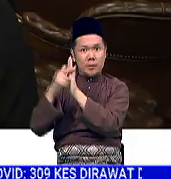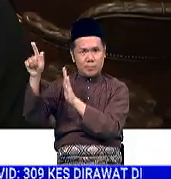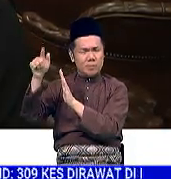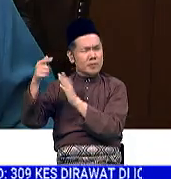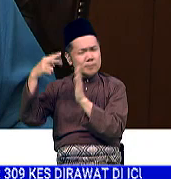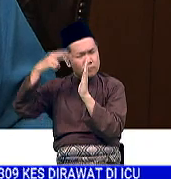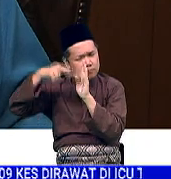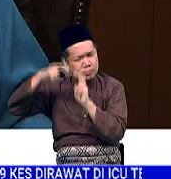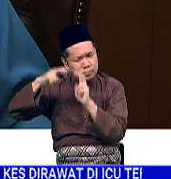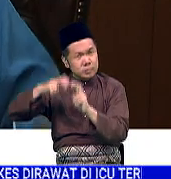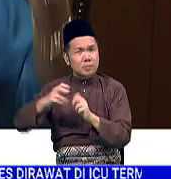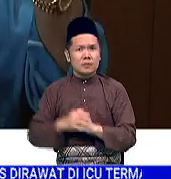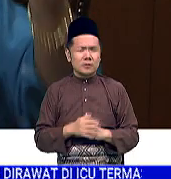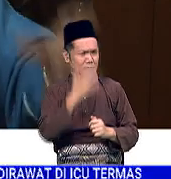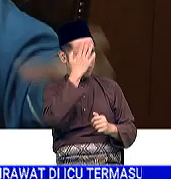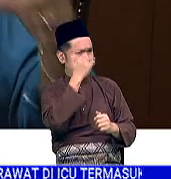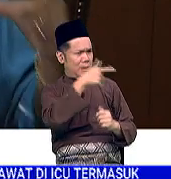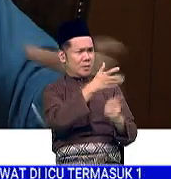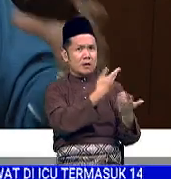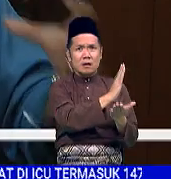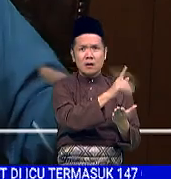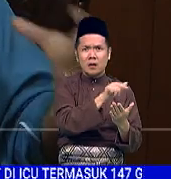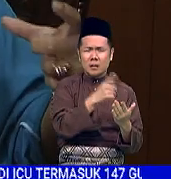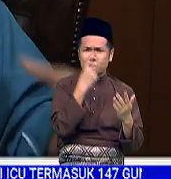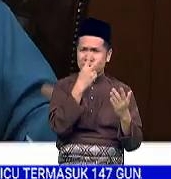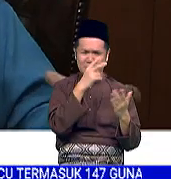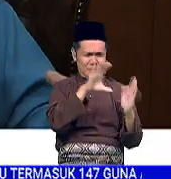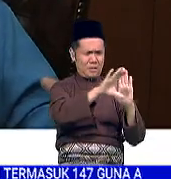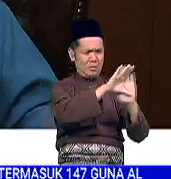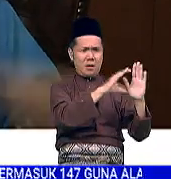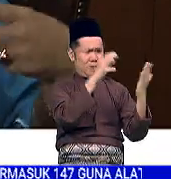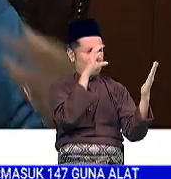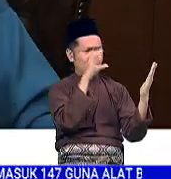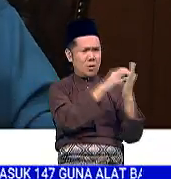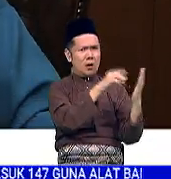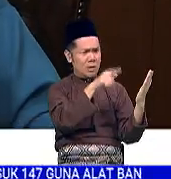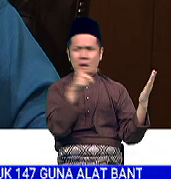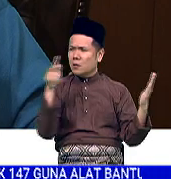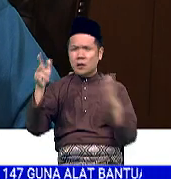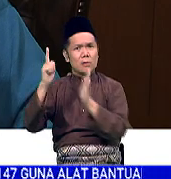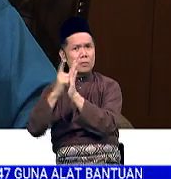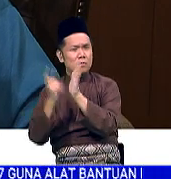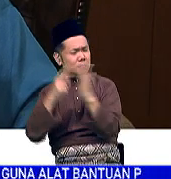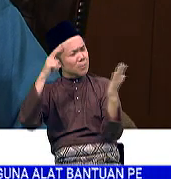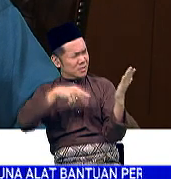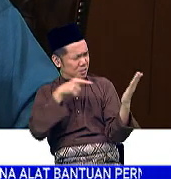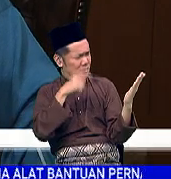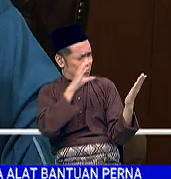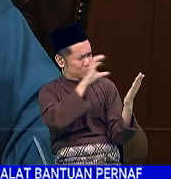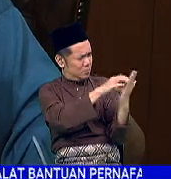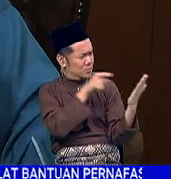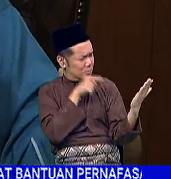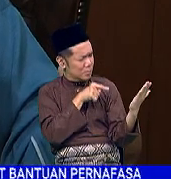ini. Apa hak dia? Dia tunjuk keluar artikel. Saya pun dah baca artikel. Lawyer pun dah baca artikel.